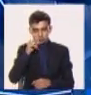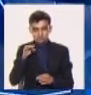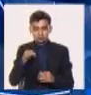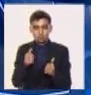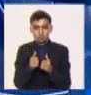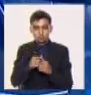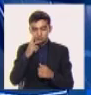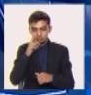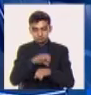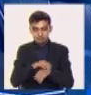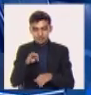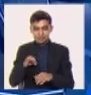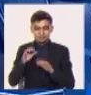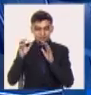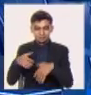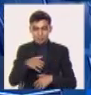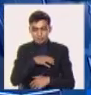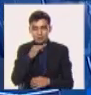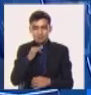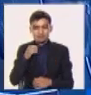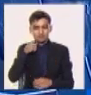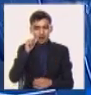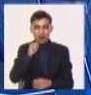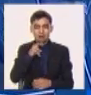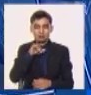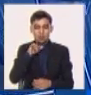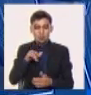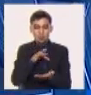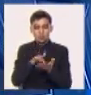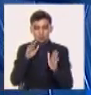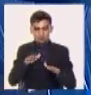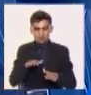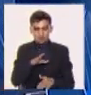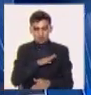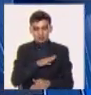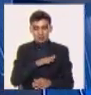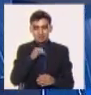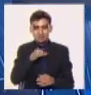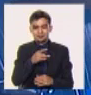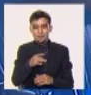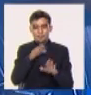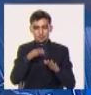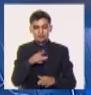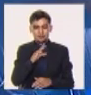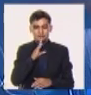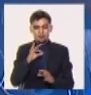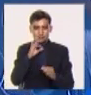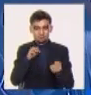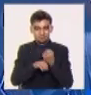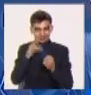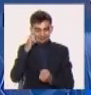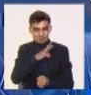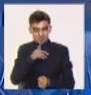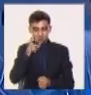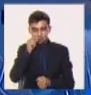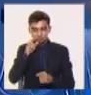алып қалды. Оқиға кеше тал түсте Ақтау қаласының 20-шы шағын ауданында болған. Сол үйдің тұрғындары шамамен 6 жаста қызға зұлымдық істемек болған